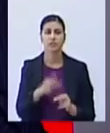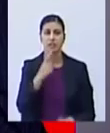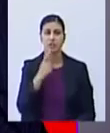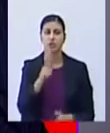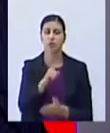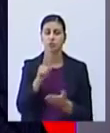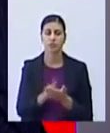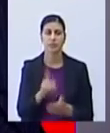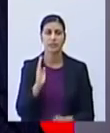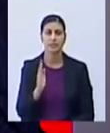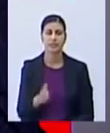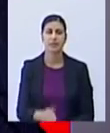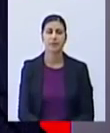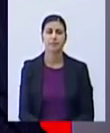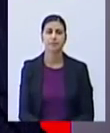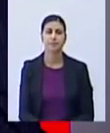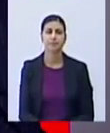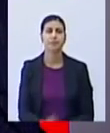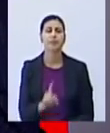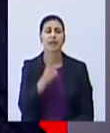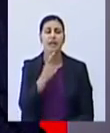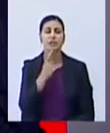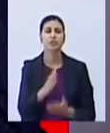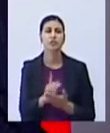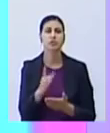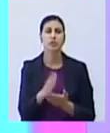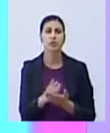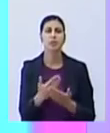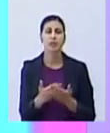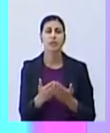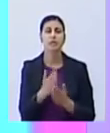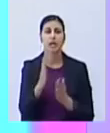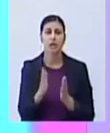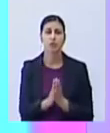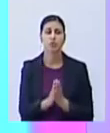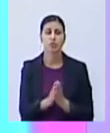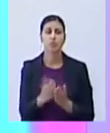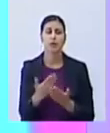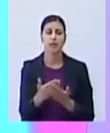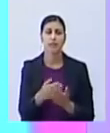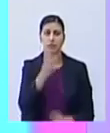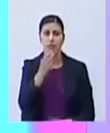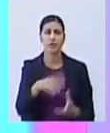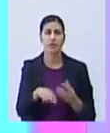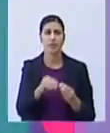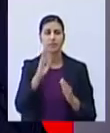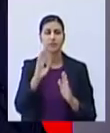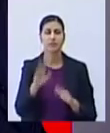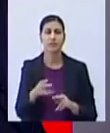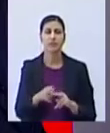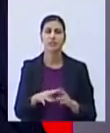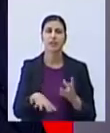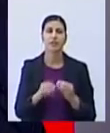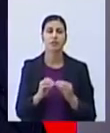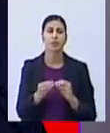გასაჭირი აუცილებლად იქნება გულთან ახლოს გასაჭირი აქვს საერთო მაგალითად ეხა ავიღოთ ნუ ყველაფერსო თავი გავანებოთ ეს